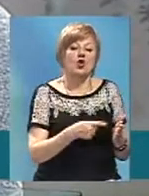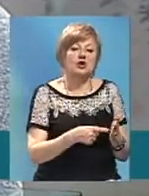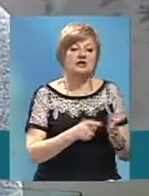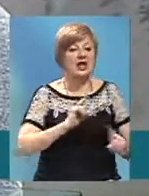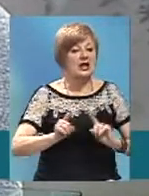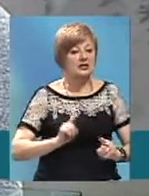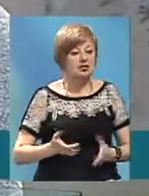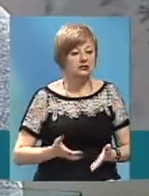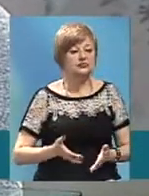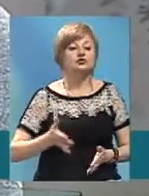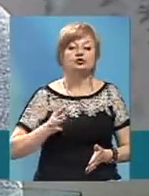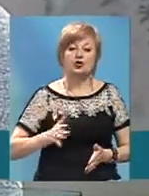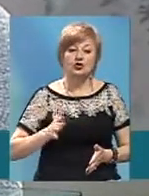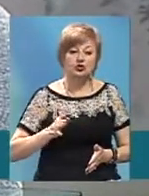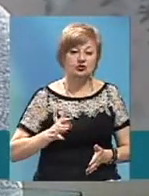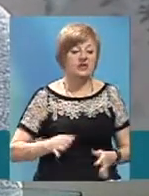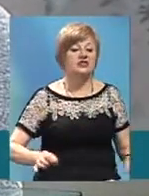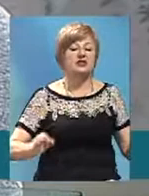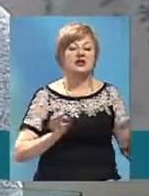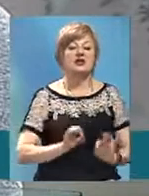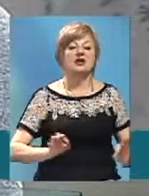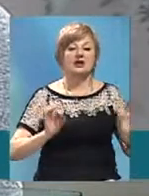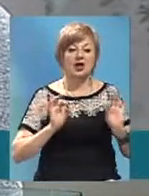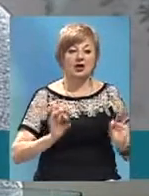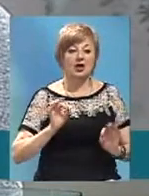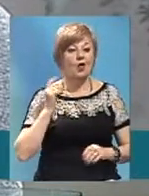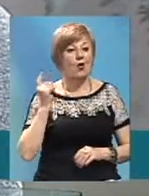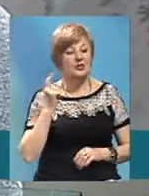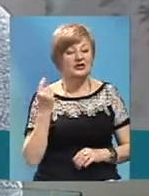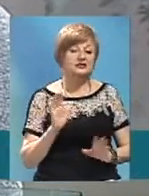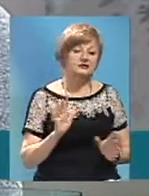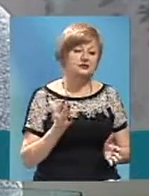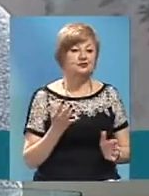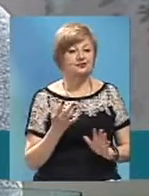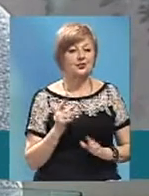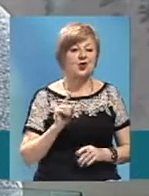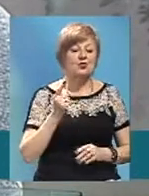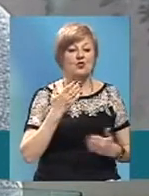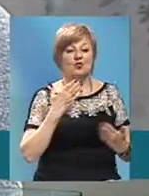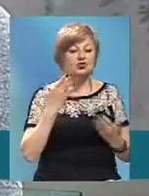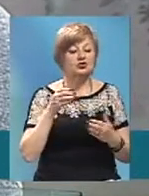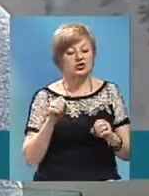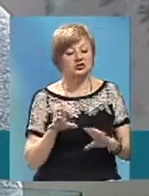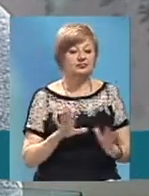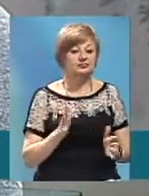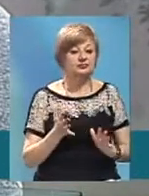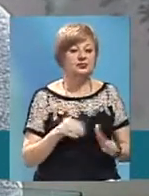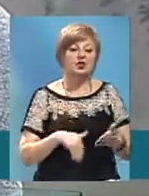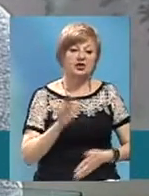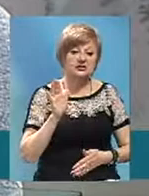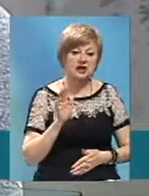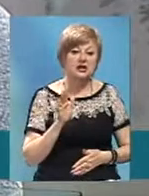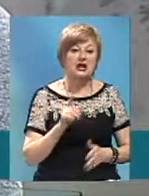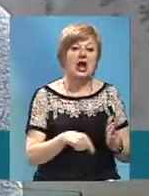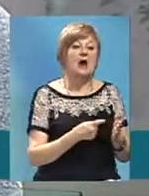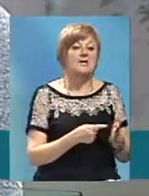рада. Дочекалися ніяк. Обласна ще в першому читанні подумали ухвалити, а потім відмовилися.